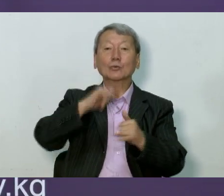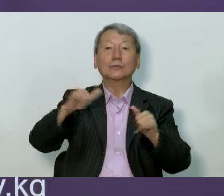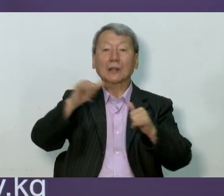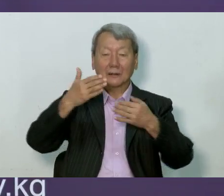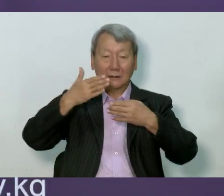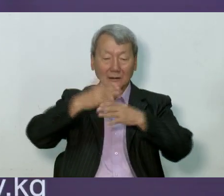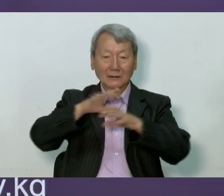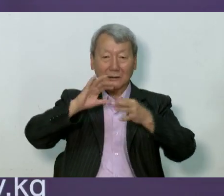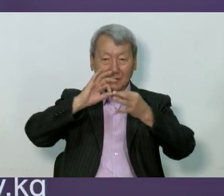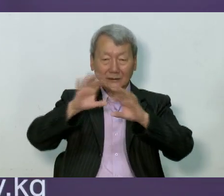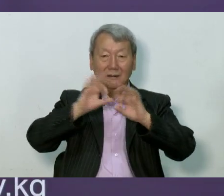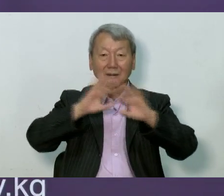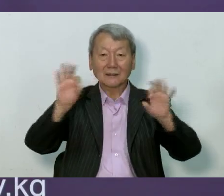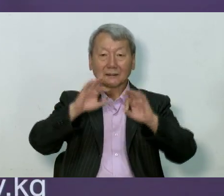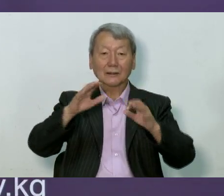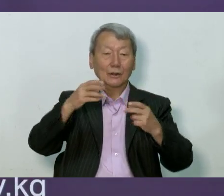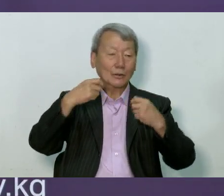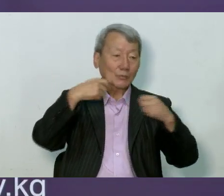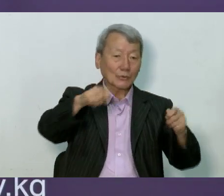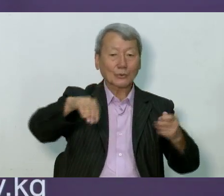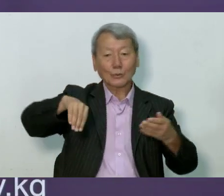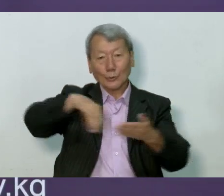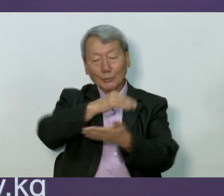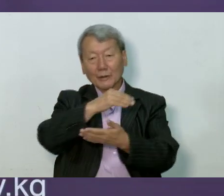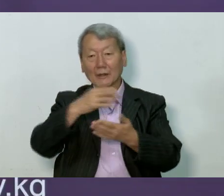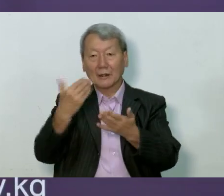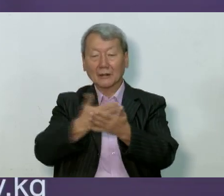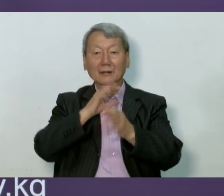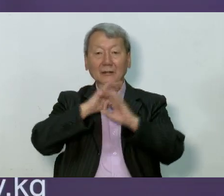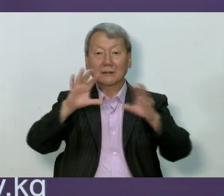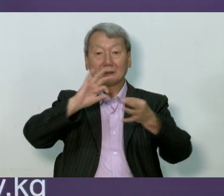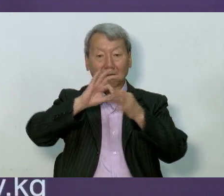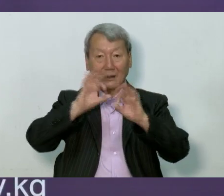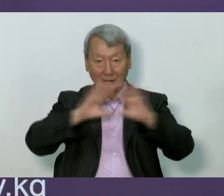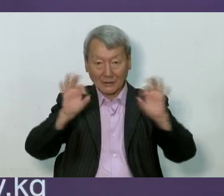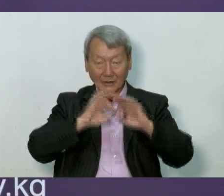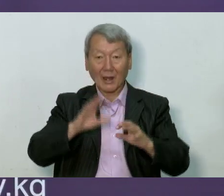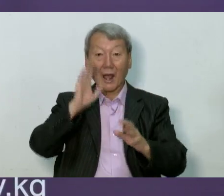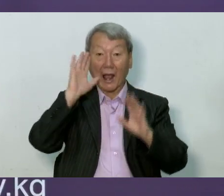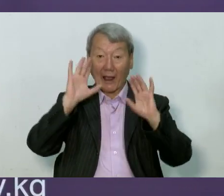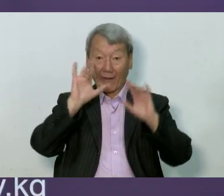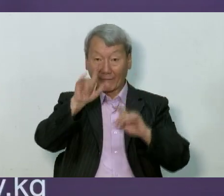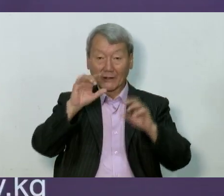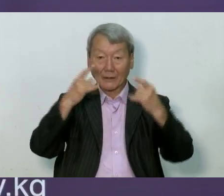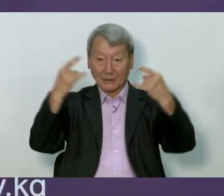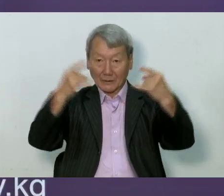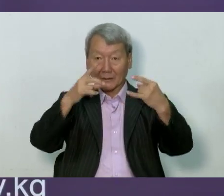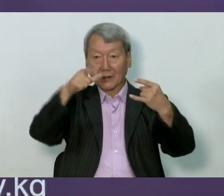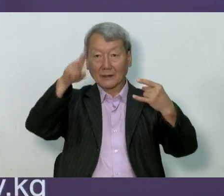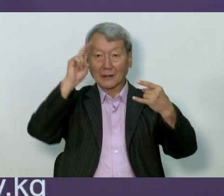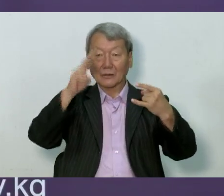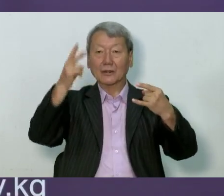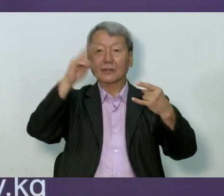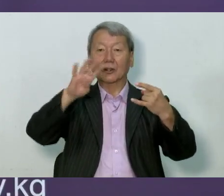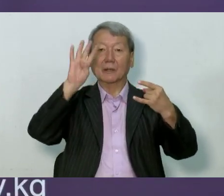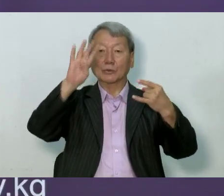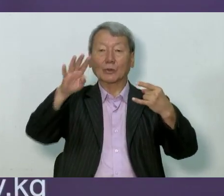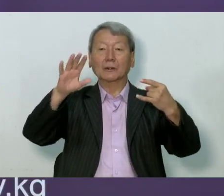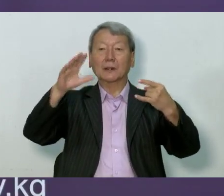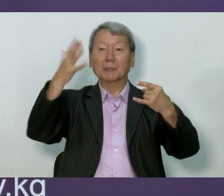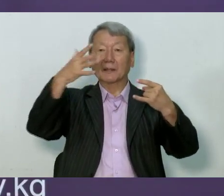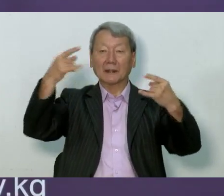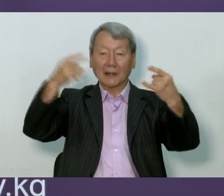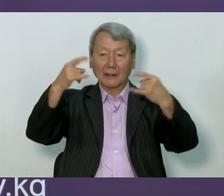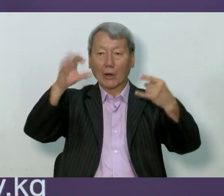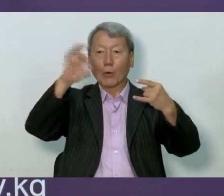кандай бөлүштүрүлүшү боюнча каяка сарптап атканы тууралуу маалымат кенен алдыңыздар. Түз ону сиздер ЛТР, КТРК, АЛАТО 24, Пирамида